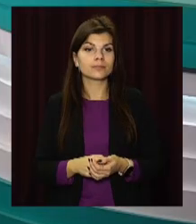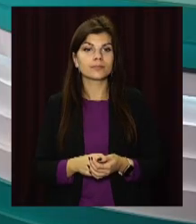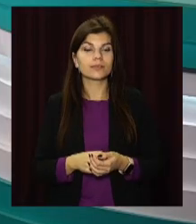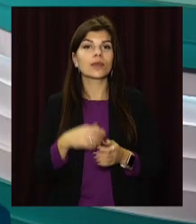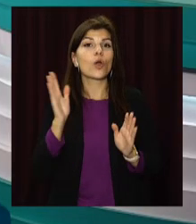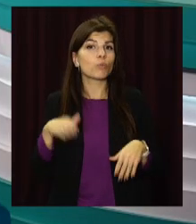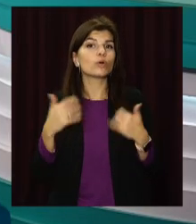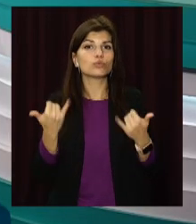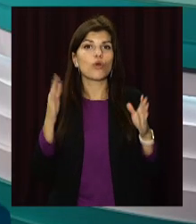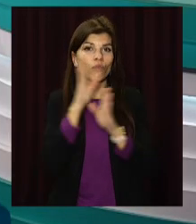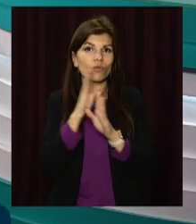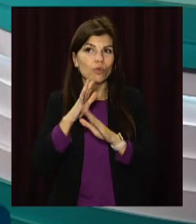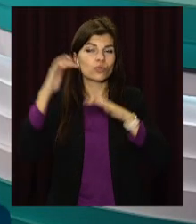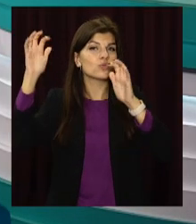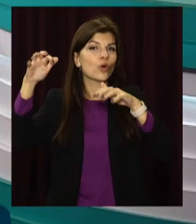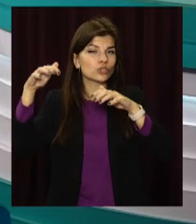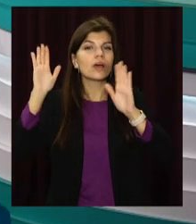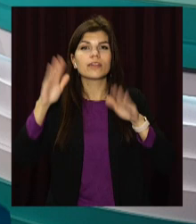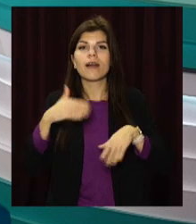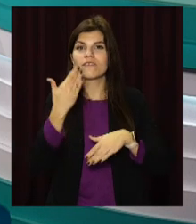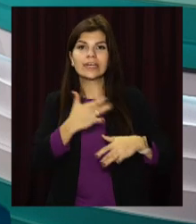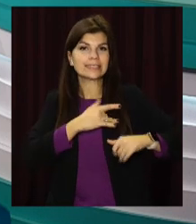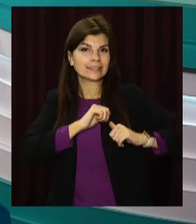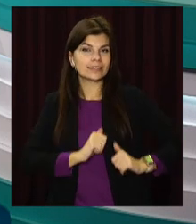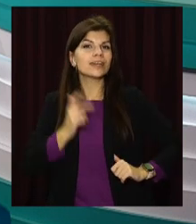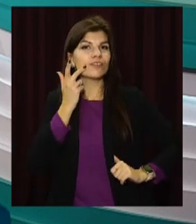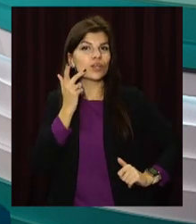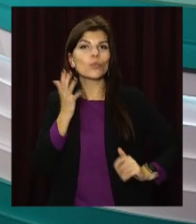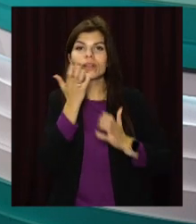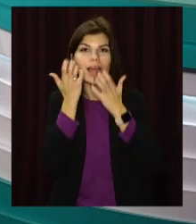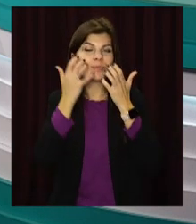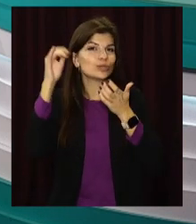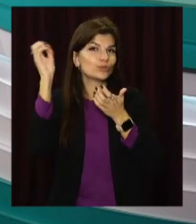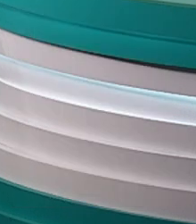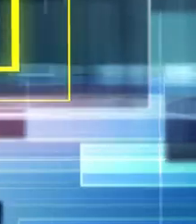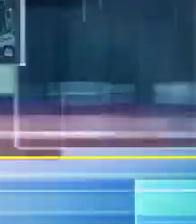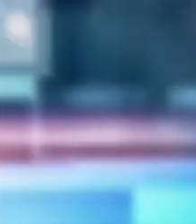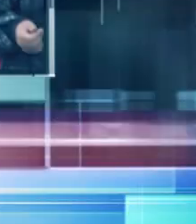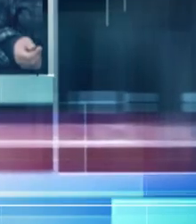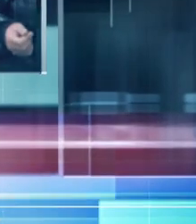І хоч сьогодні на вулиці дощить, нехай у вашому серці завжди буде тепло і сонячно.